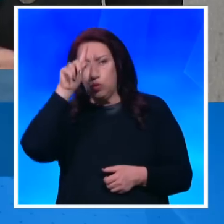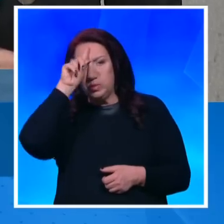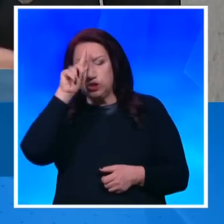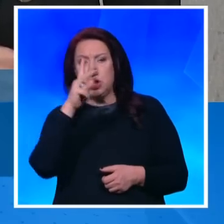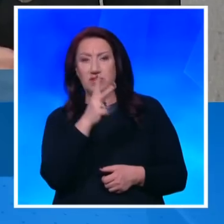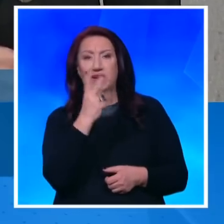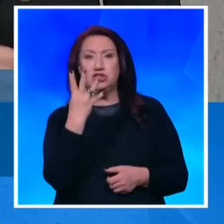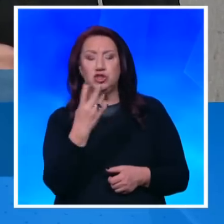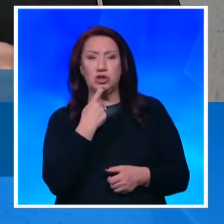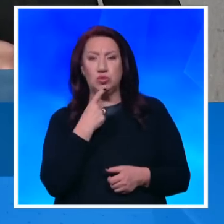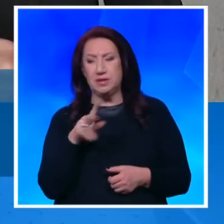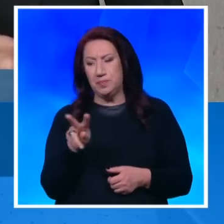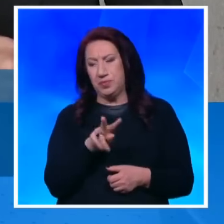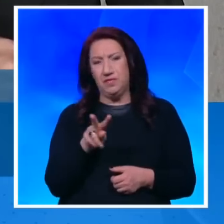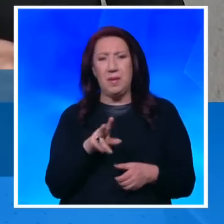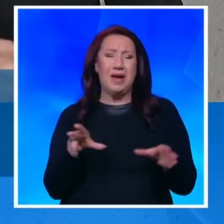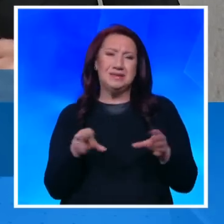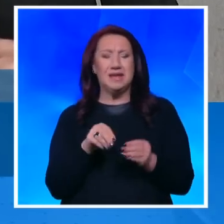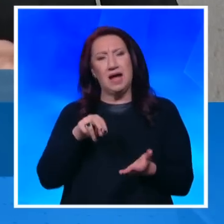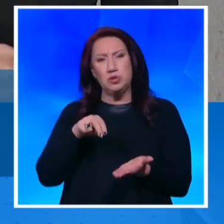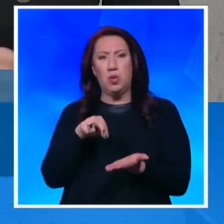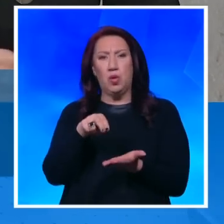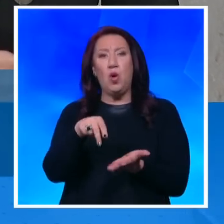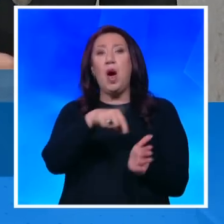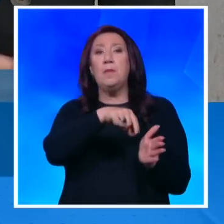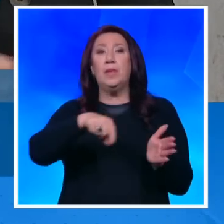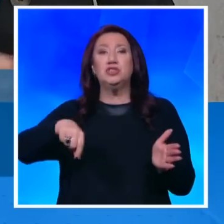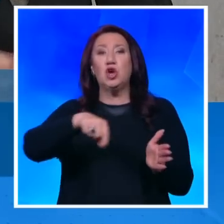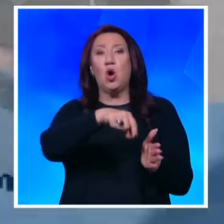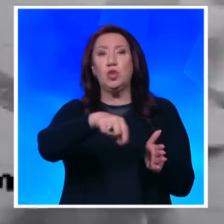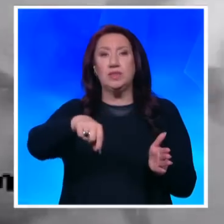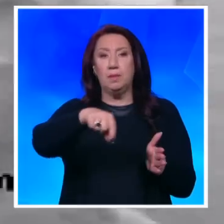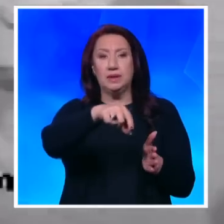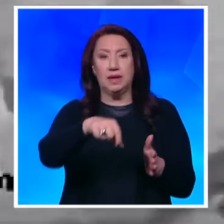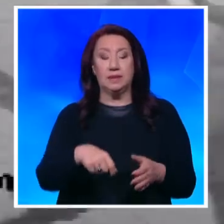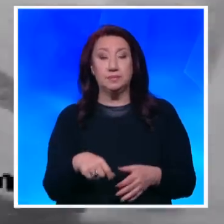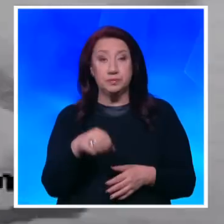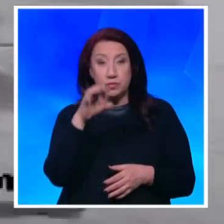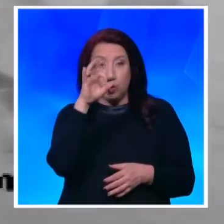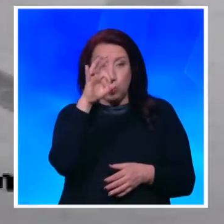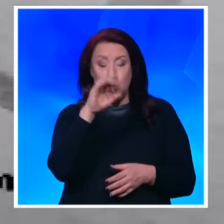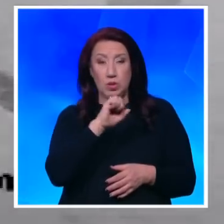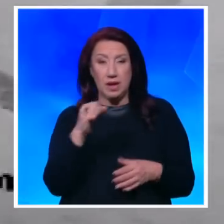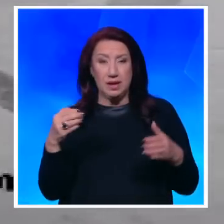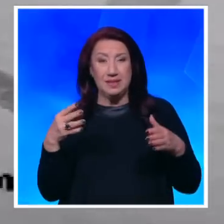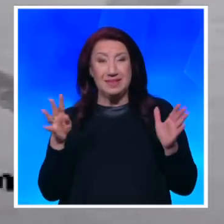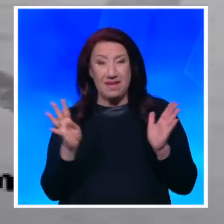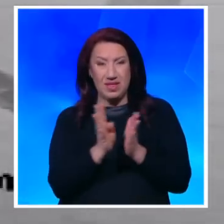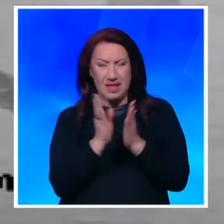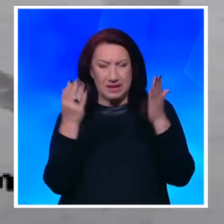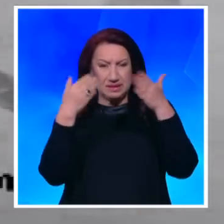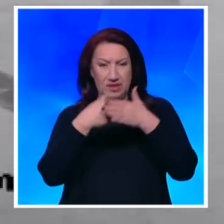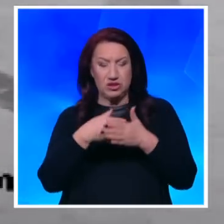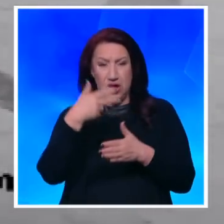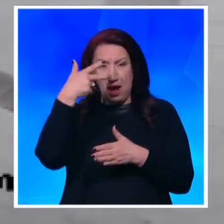били заедно. Ето хронологията от случилото се. 0 часа и 19 минути. Камери на